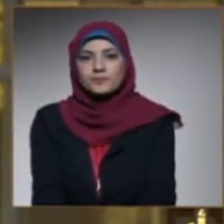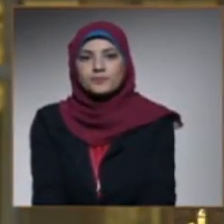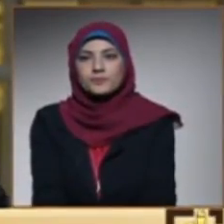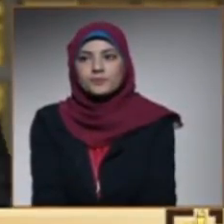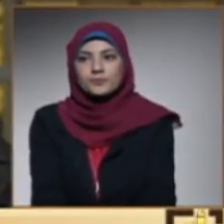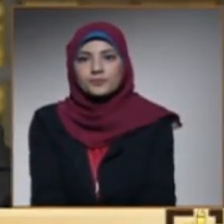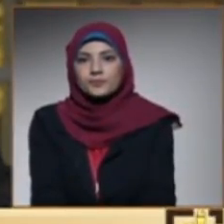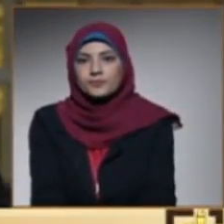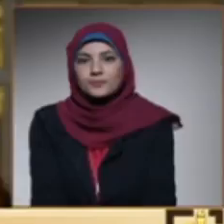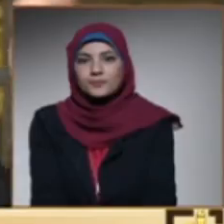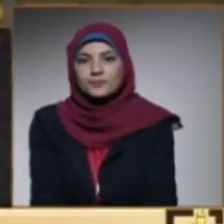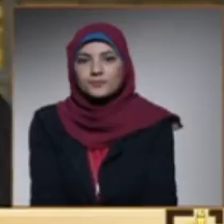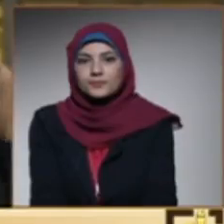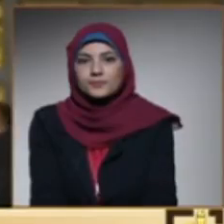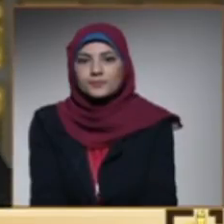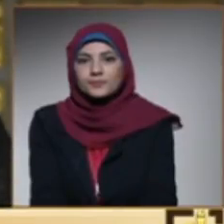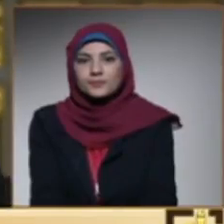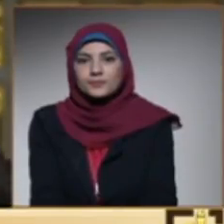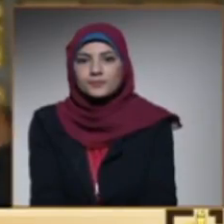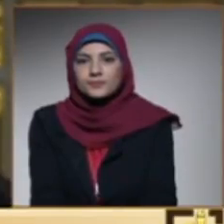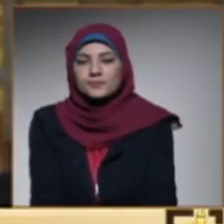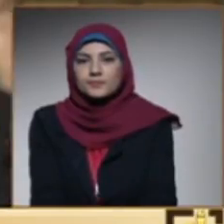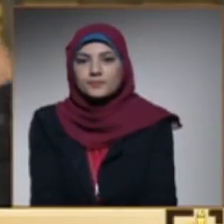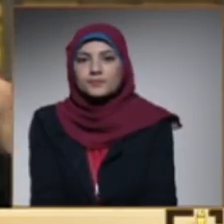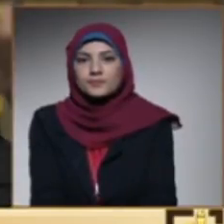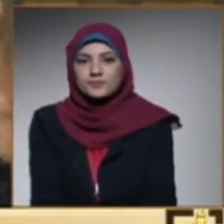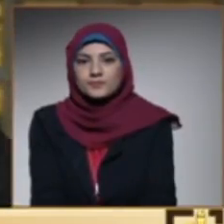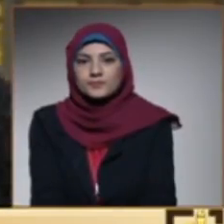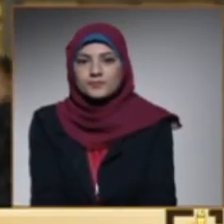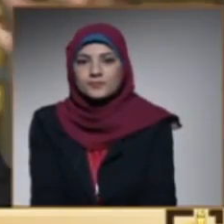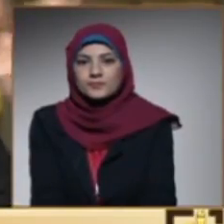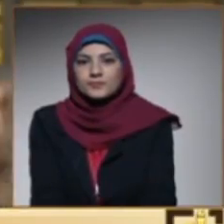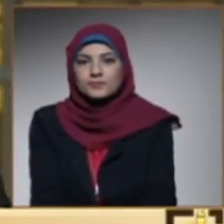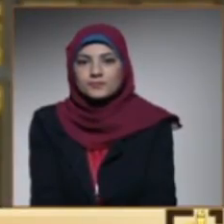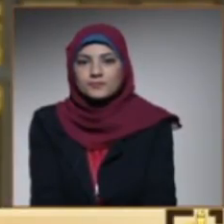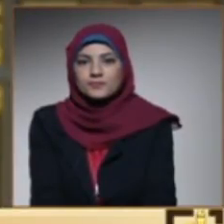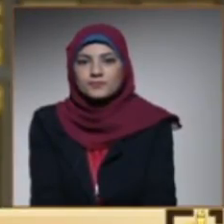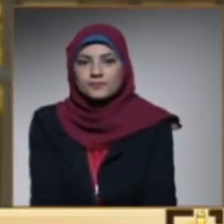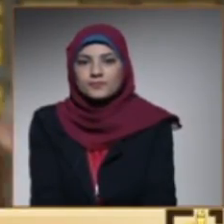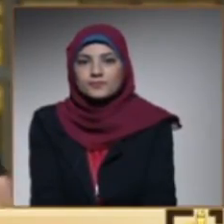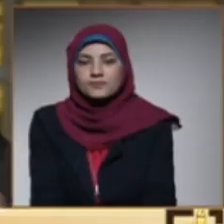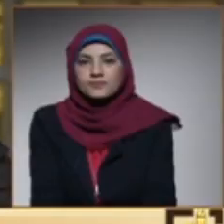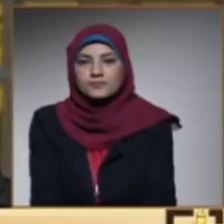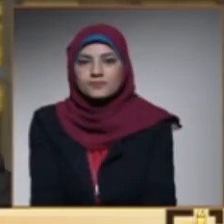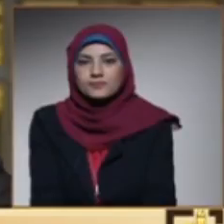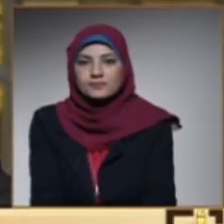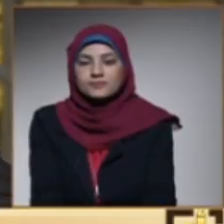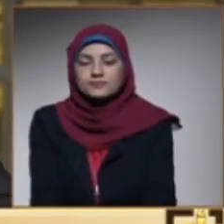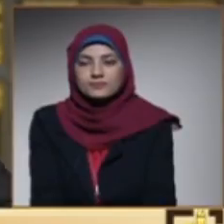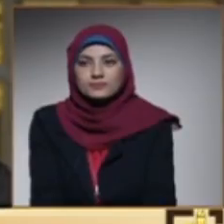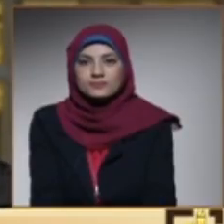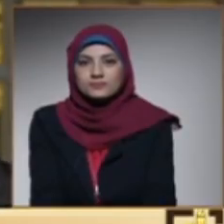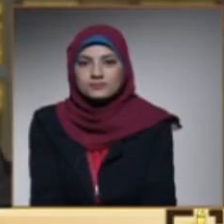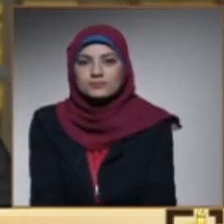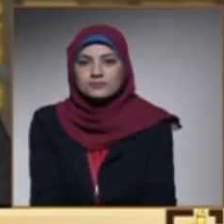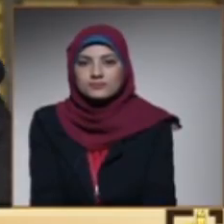بيقولوا لنا، هم ما قالوش طبعا ان هم رافضين بالشكل الرفض، هم قالوا الميزانيه، طيب دلوقتي، طيب الوقت مش مناسب، مش عارف ايه،